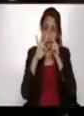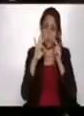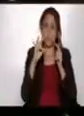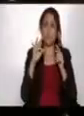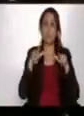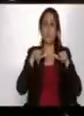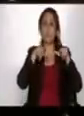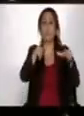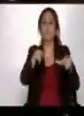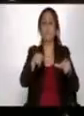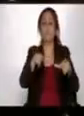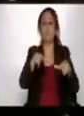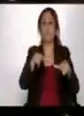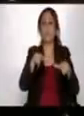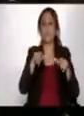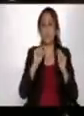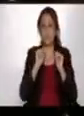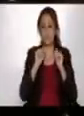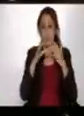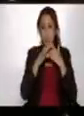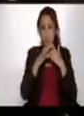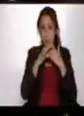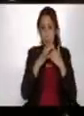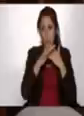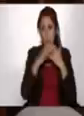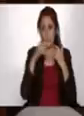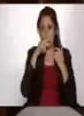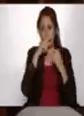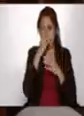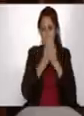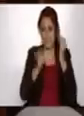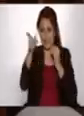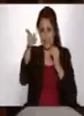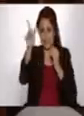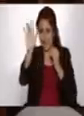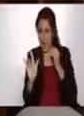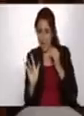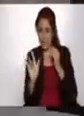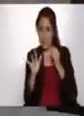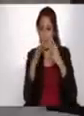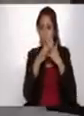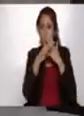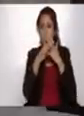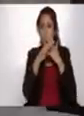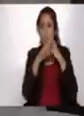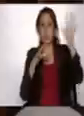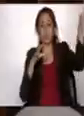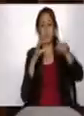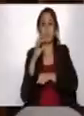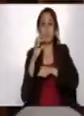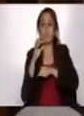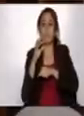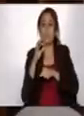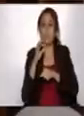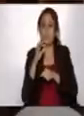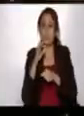قعدت معاهم ليلة كاملة، أو خدوها مثلا من حوالي الساعة 3. كانوا شاكين فيها؟ يعني كانوا شاكين فيها برضه.